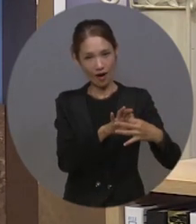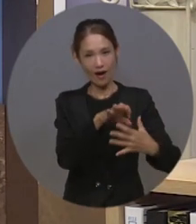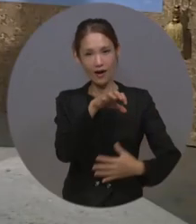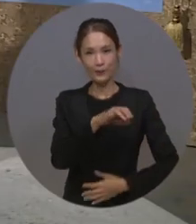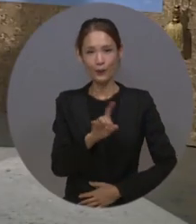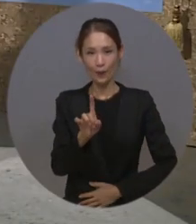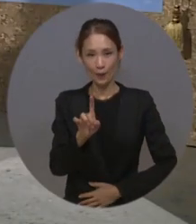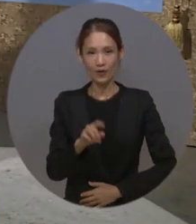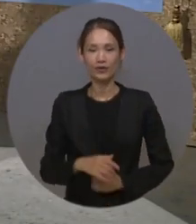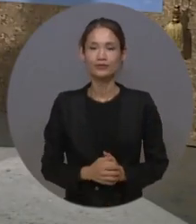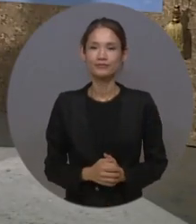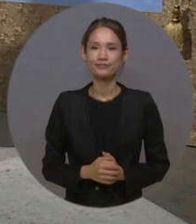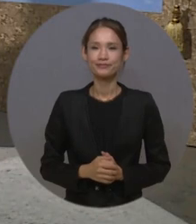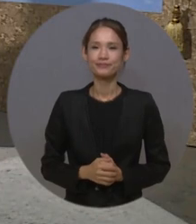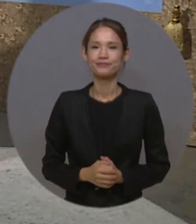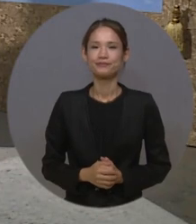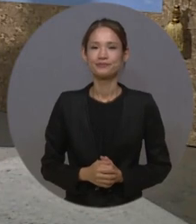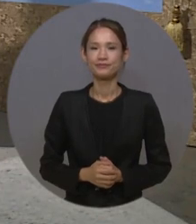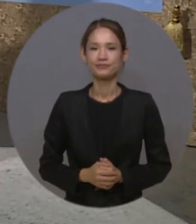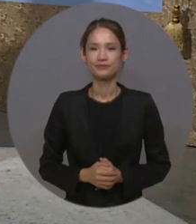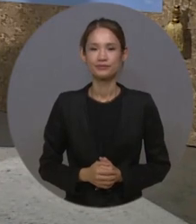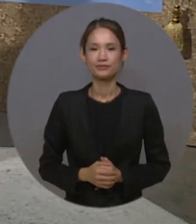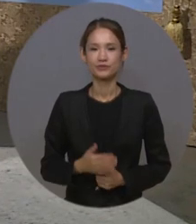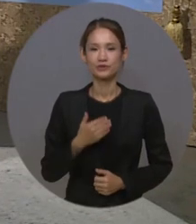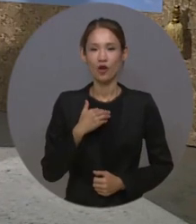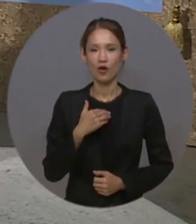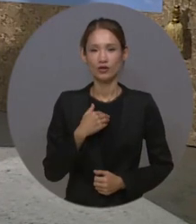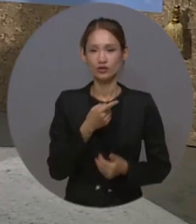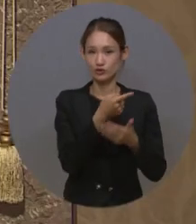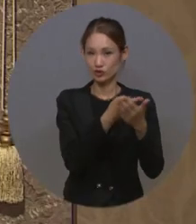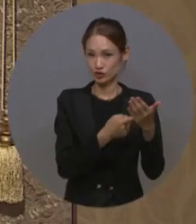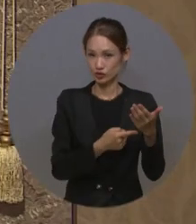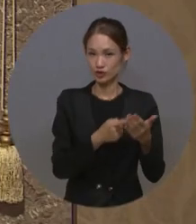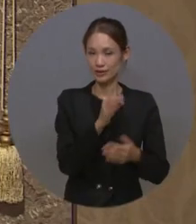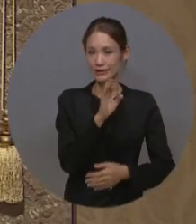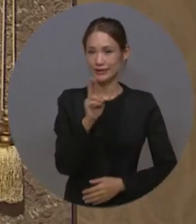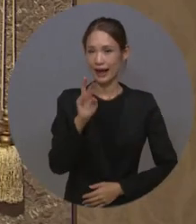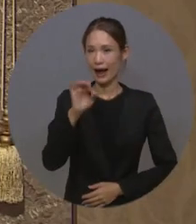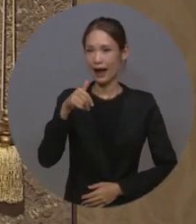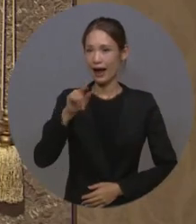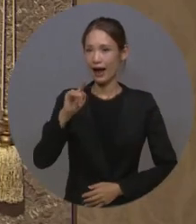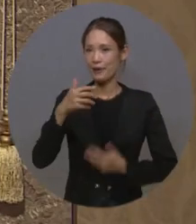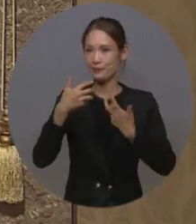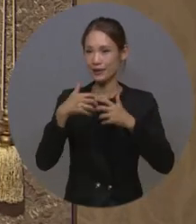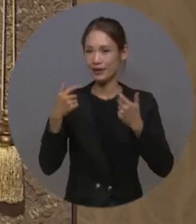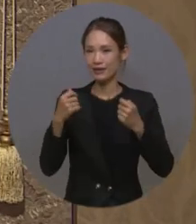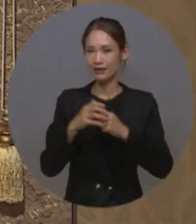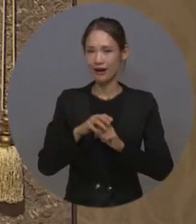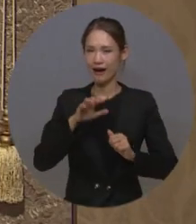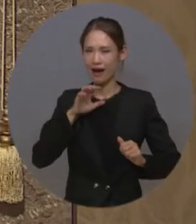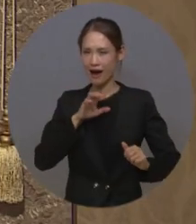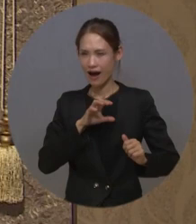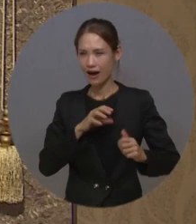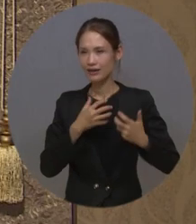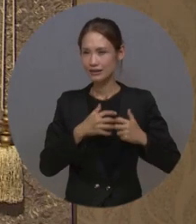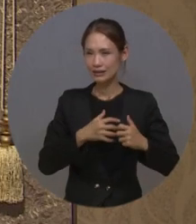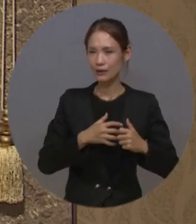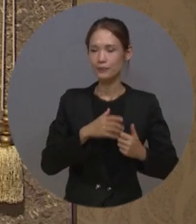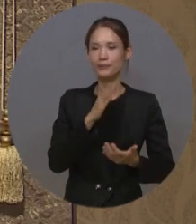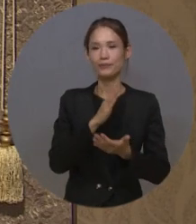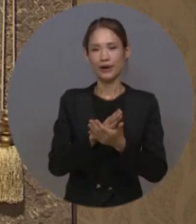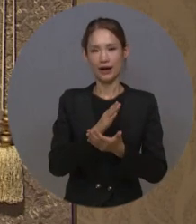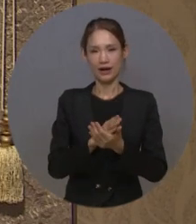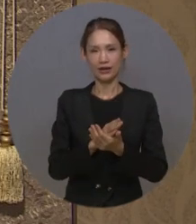곳인가요? 저희는 그 수술이나 네. 양압기 같은 강제적이고 기계적인 방법이 아니고